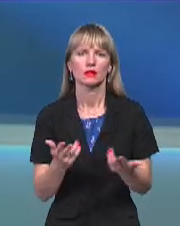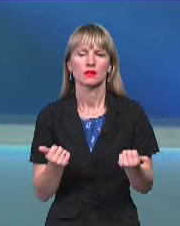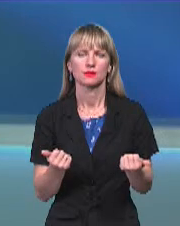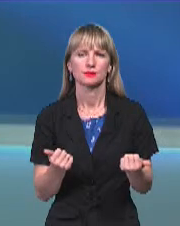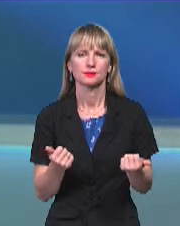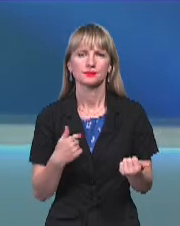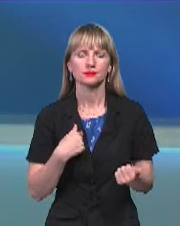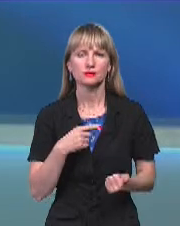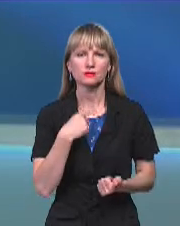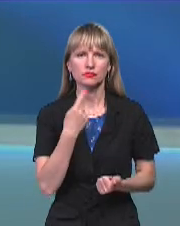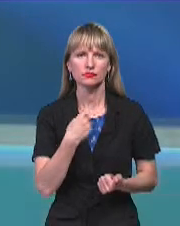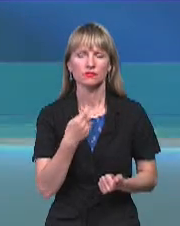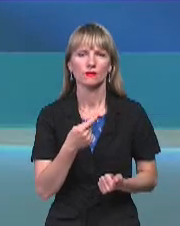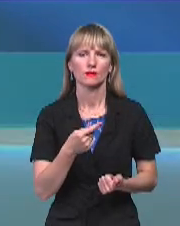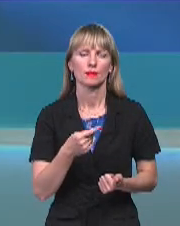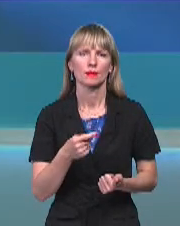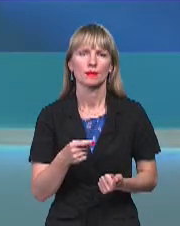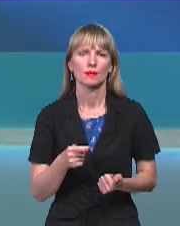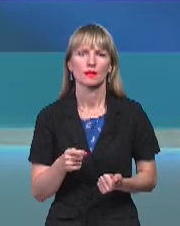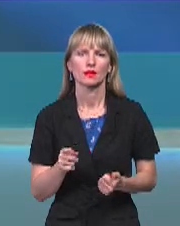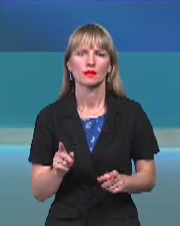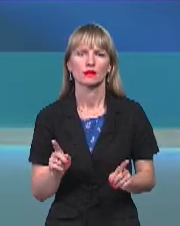Звичайно, я ж кажу,